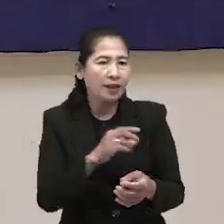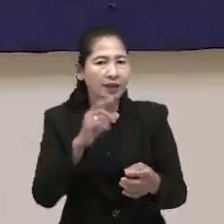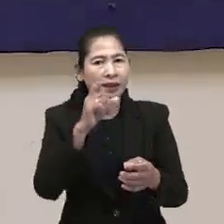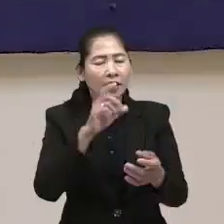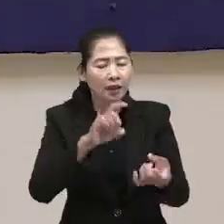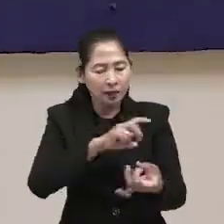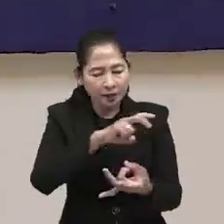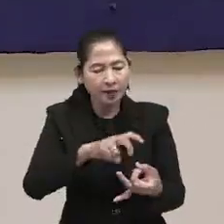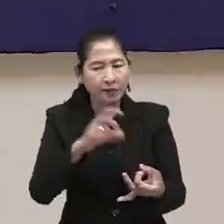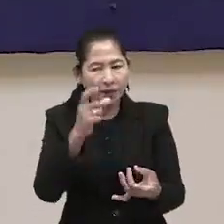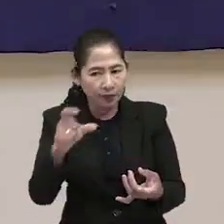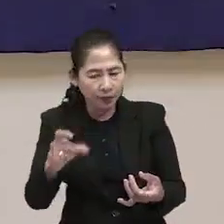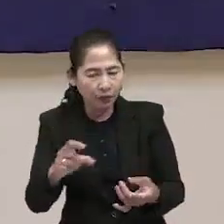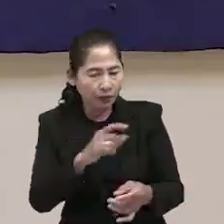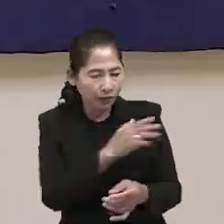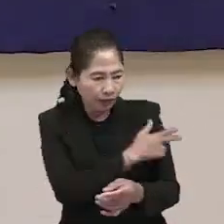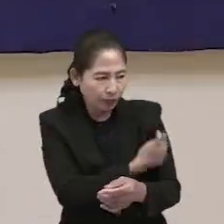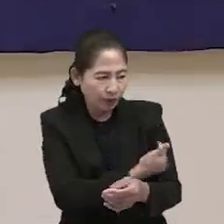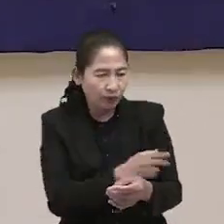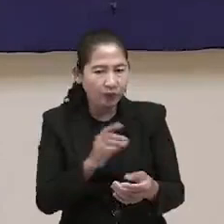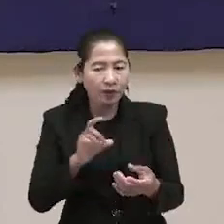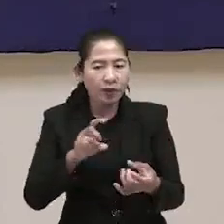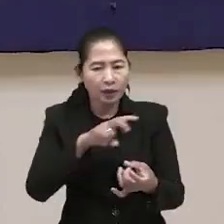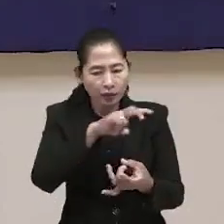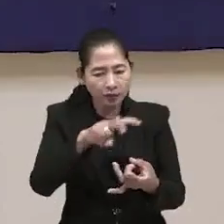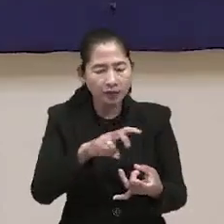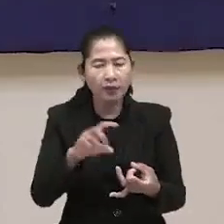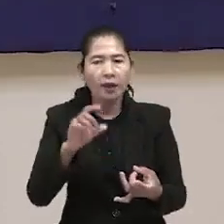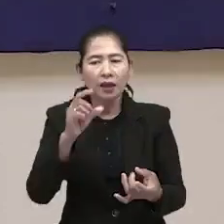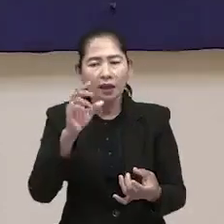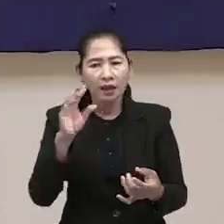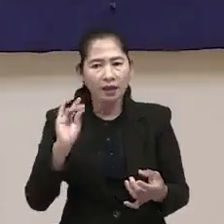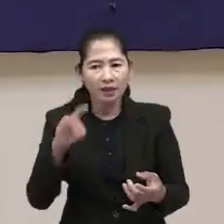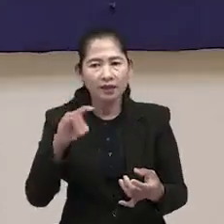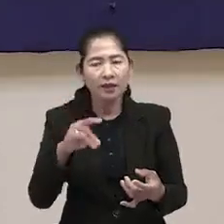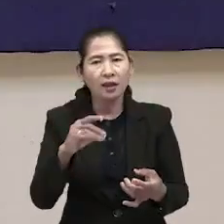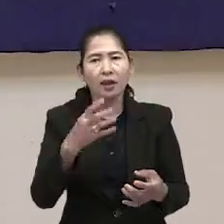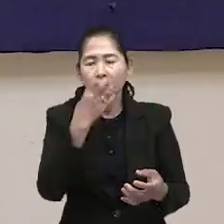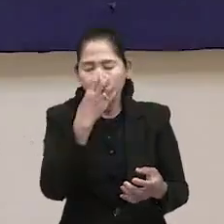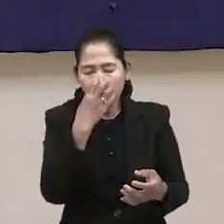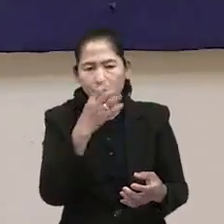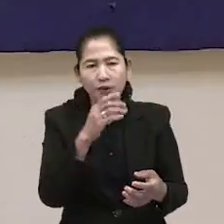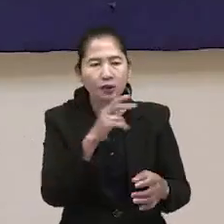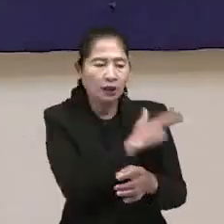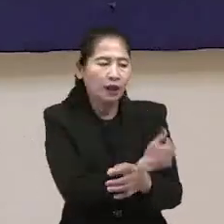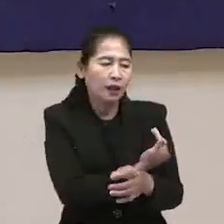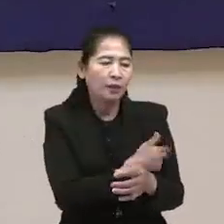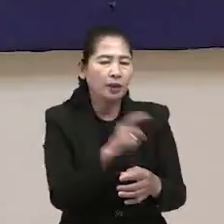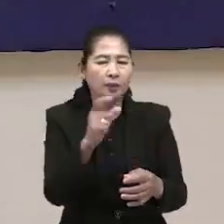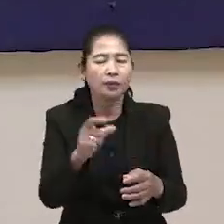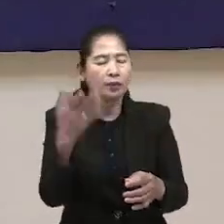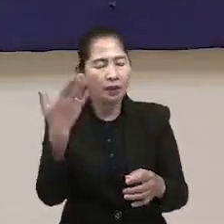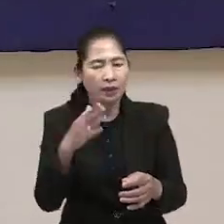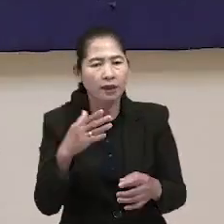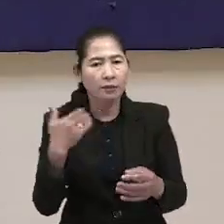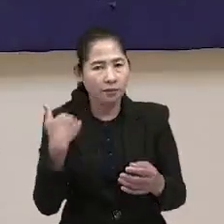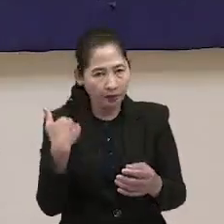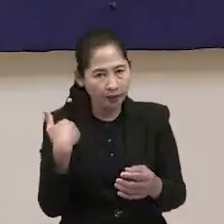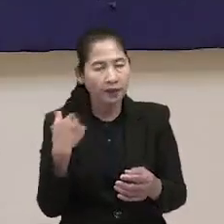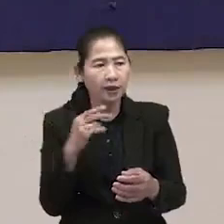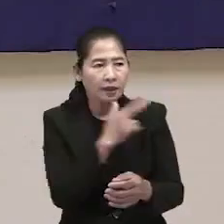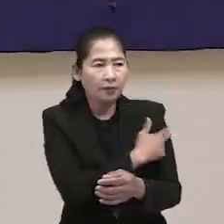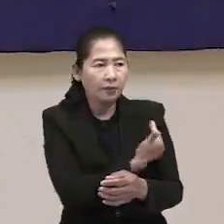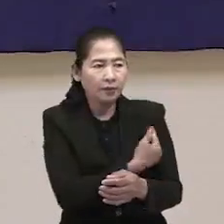នុស្សមួយព្យាបាលសត្វណាណាកូនណាអត់ហៅពេទ្យពេលជ្រូកឈឺអត់ហៅពេទ្យមនុស្សមកទេអញ្ចឹងគេមានពេទ្យសត្វណាកូនណា